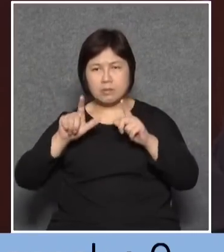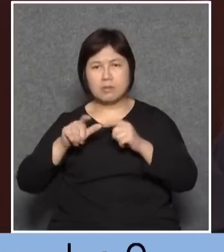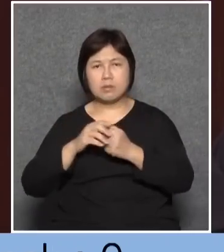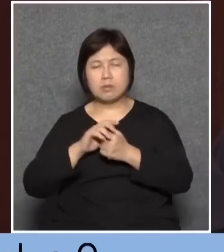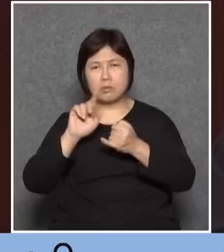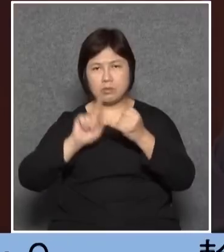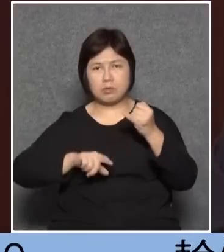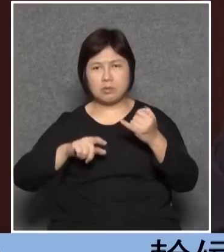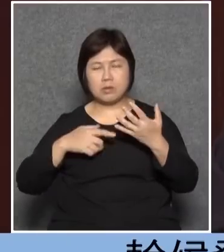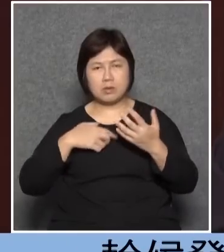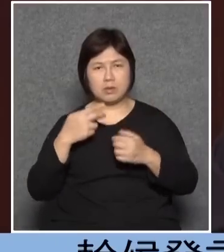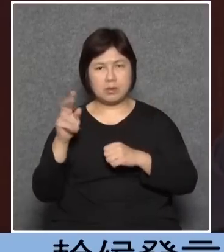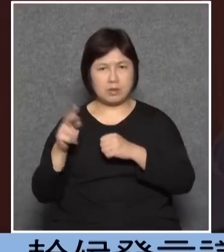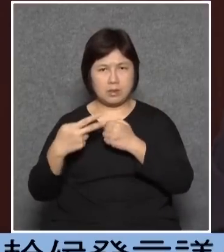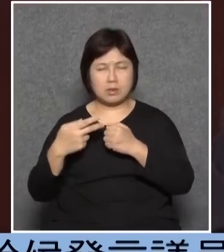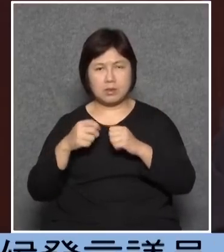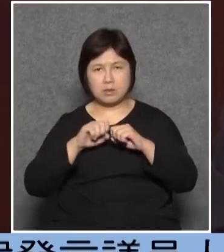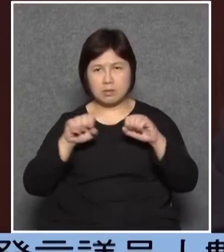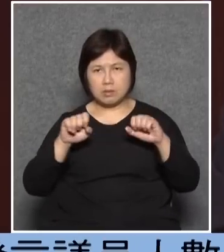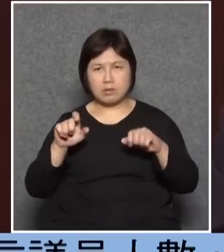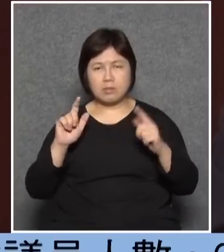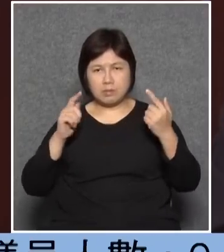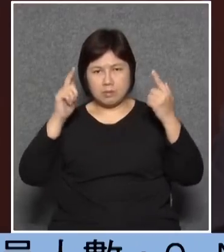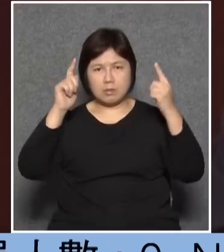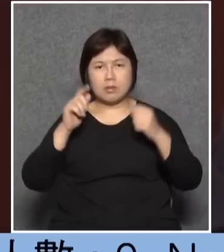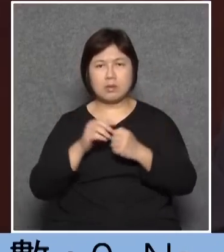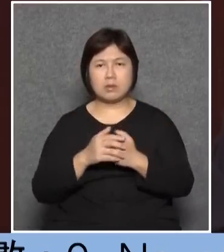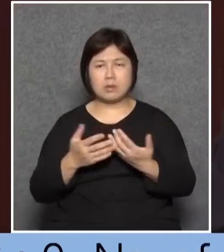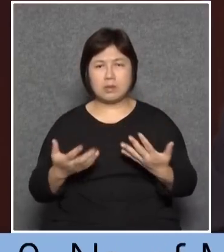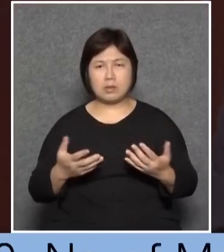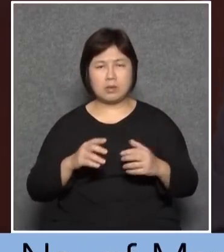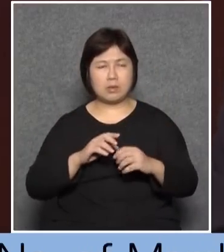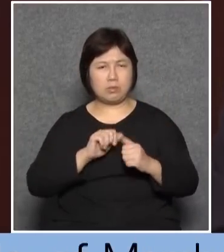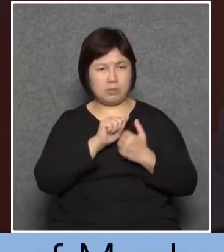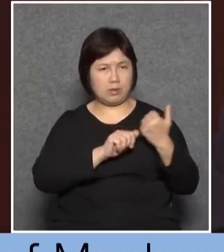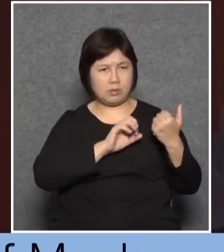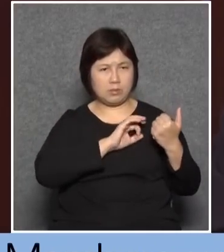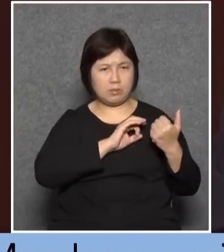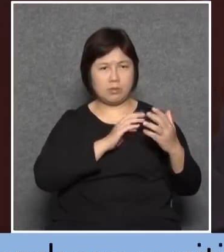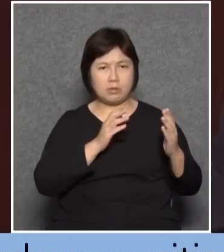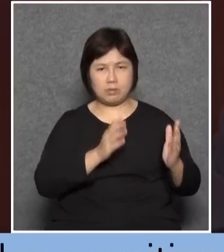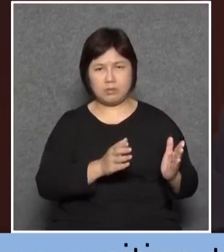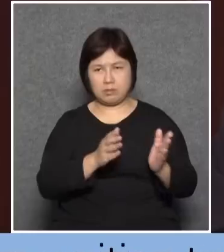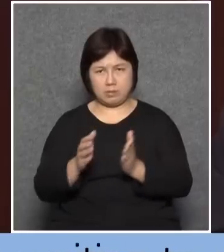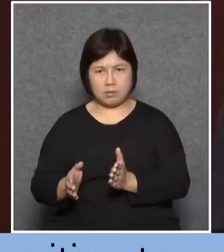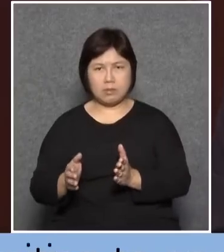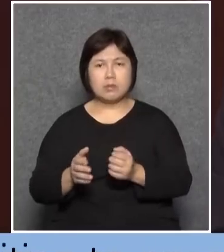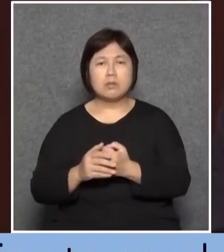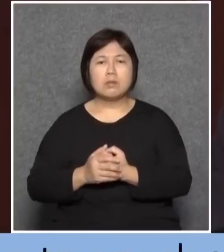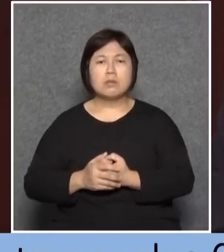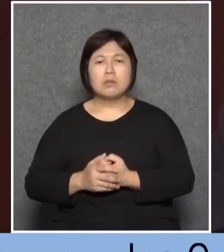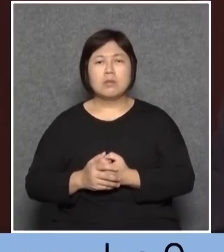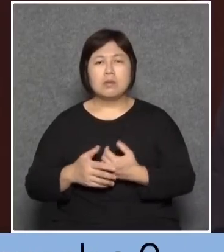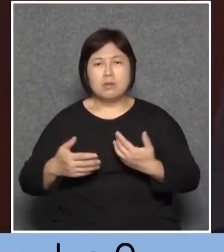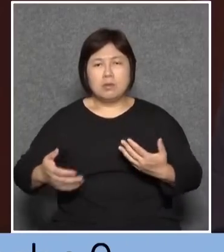束我哋嘅二讀辯論啦。現在我哋係進入委員會階段，我哋咧而家嘅